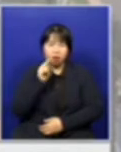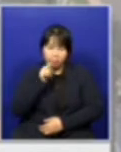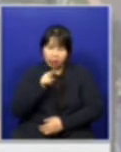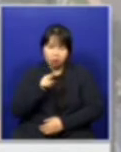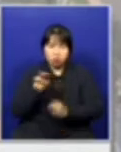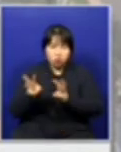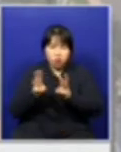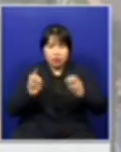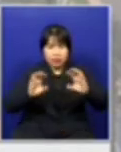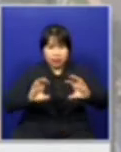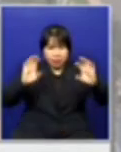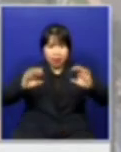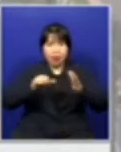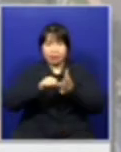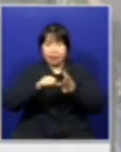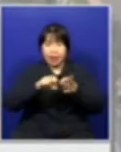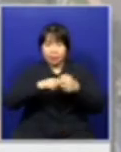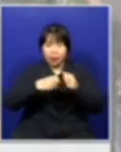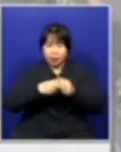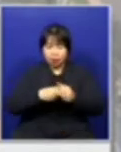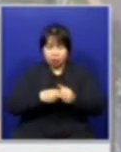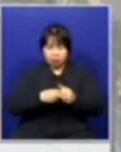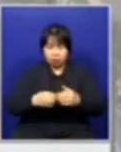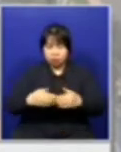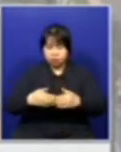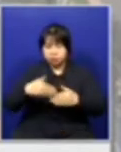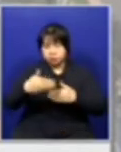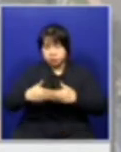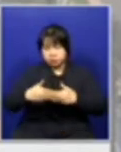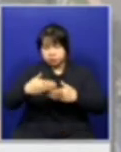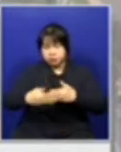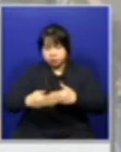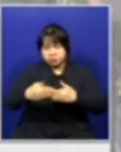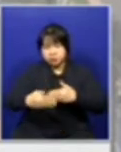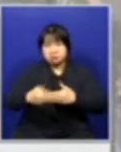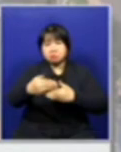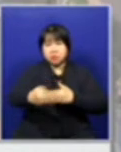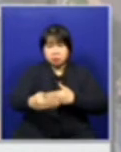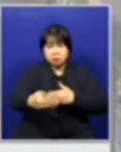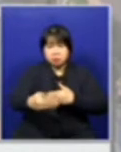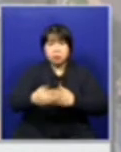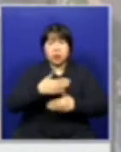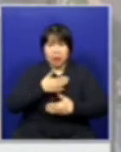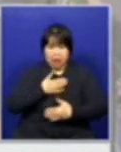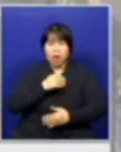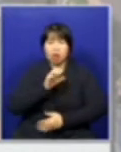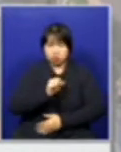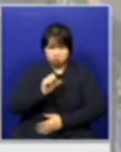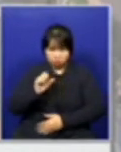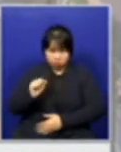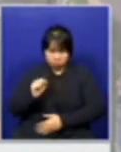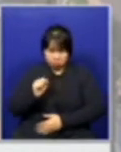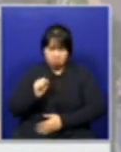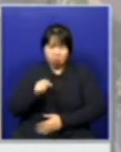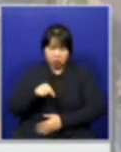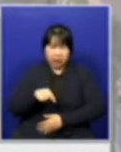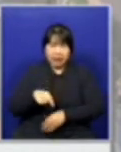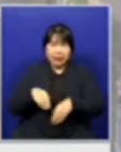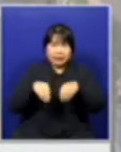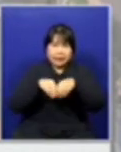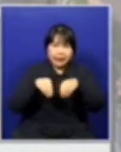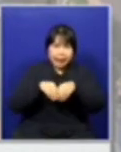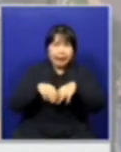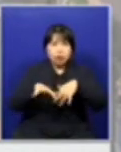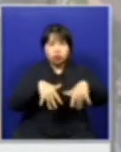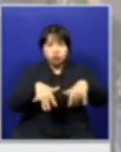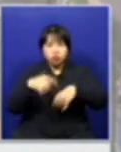าลเป็นระยะในฐานะที่เป็นส.ส.ในฐานะที่อยู่ใกล้ชิดประชาชนเราติดตามนะคะเพราะพี่น้องประช